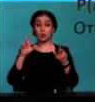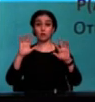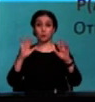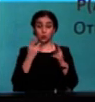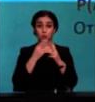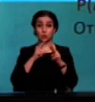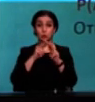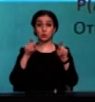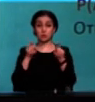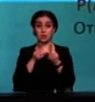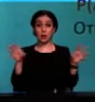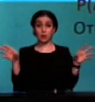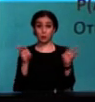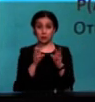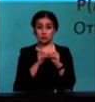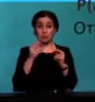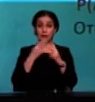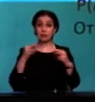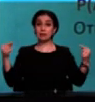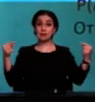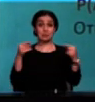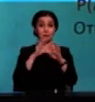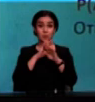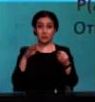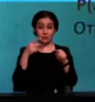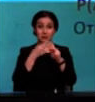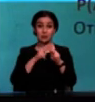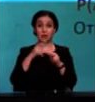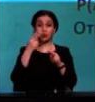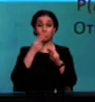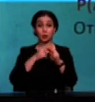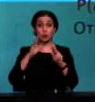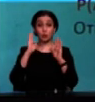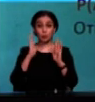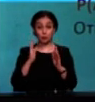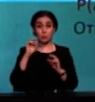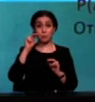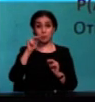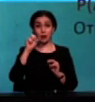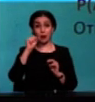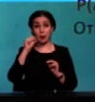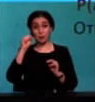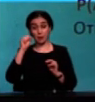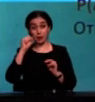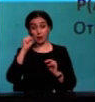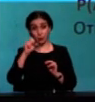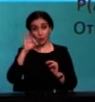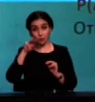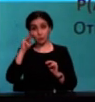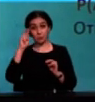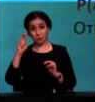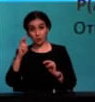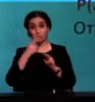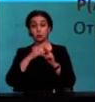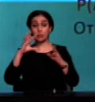вероятность равна вероятности объединения несовместных событий А и Б. Значит, это будет P от А плюс P от B.